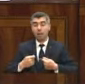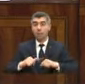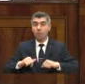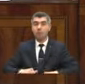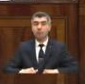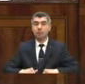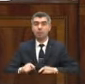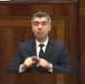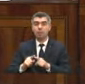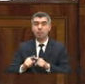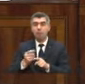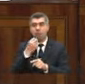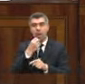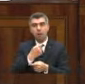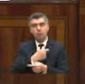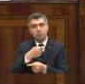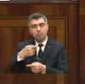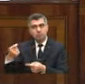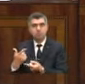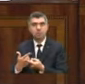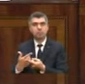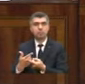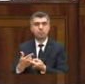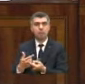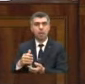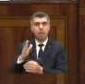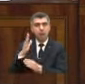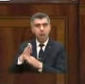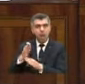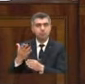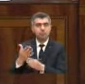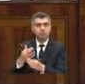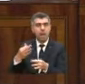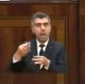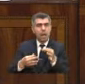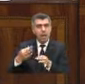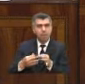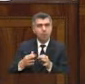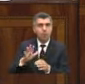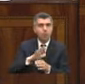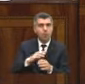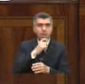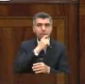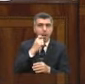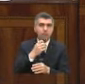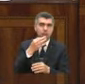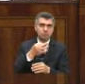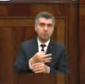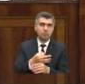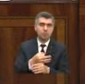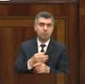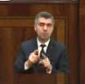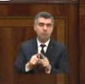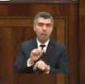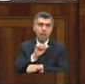يوفرنا الأمن الغذائي ويوجدنا اللحم ويوجدنا الحليب ويوجدنا كل شيء لرمضان ومغير رمضان، وملي يجي يدير